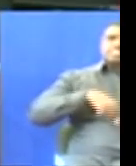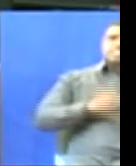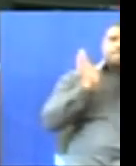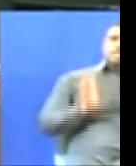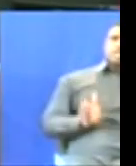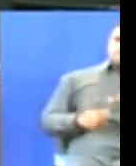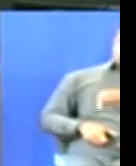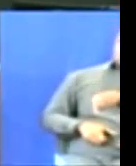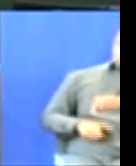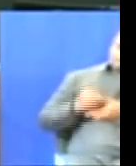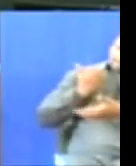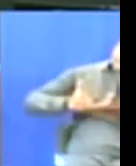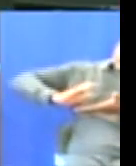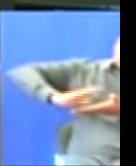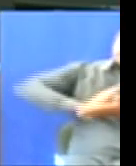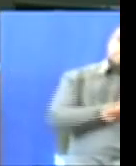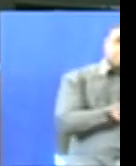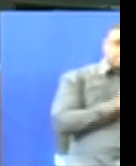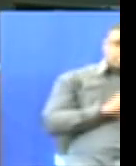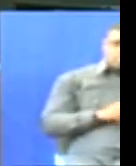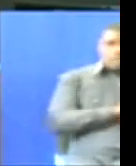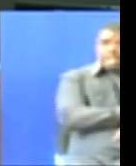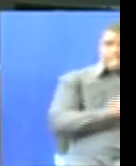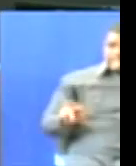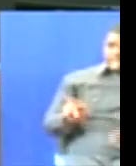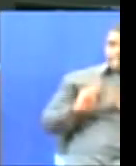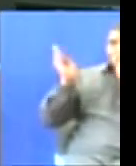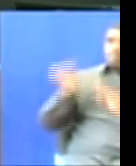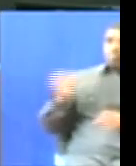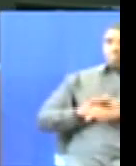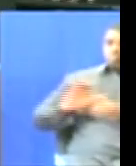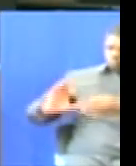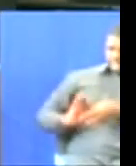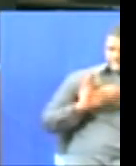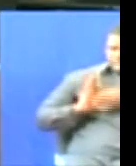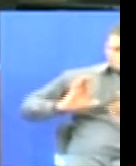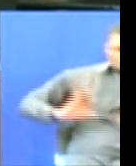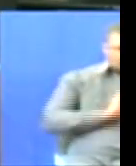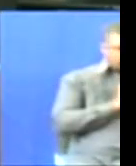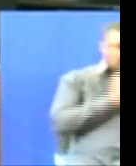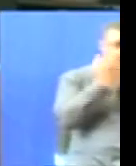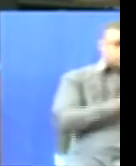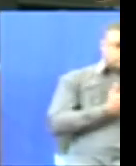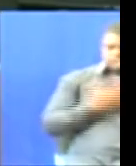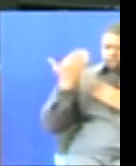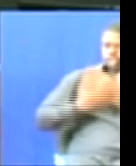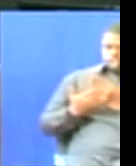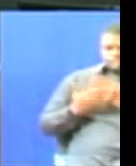Yaani katika mgawanyo wa zoning kwenye miundombinu ya kuunganisha nchi na nchi, hii ni barabara muhimu sana.